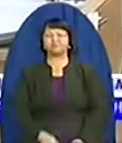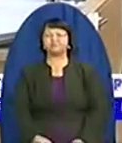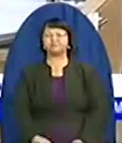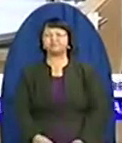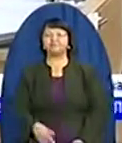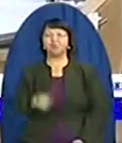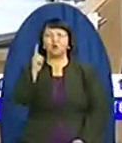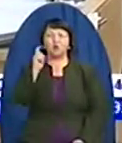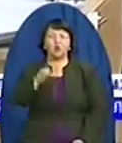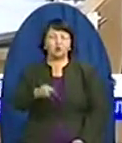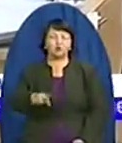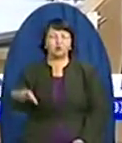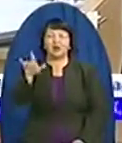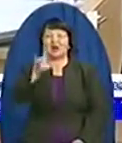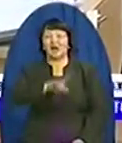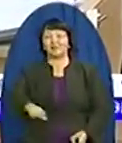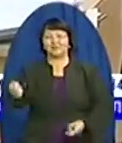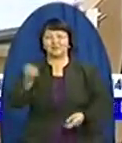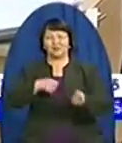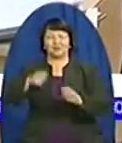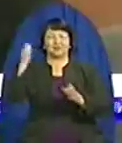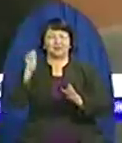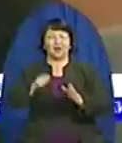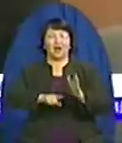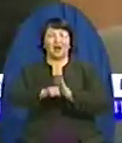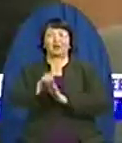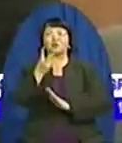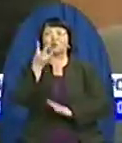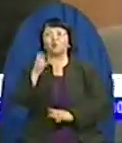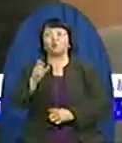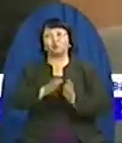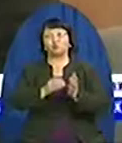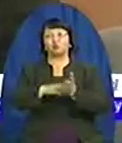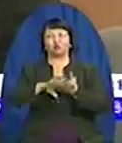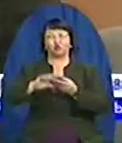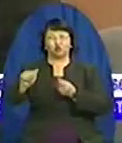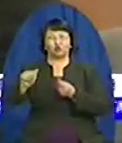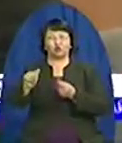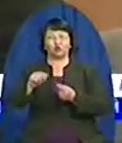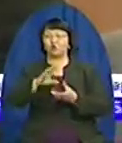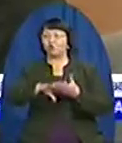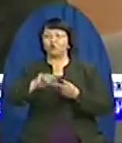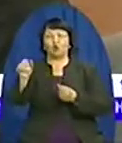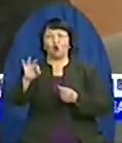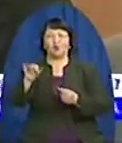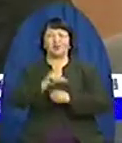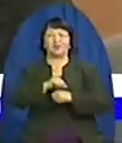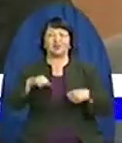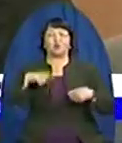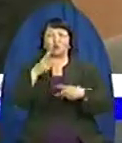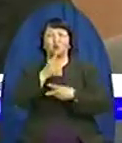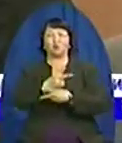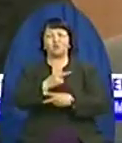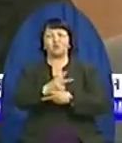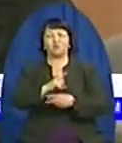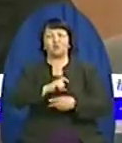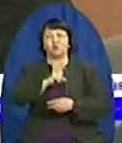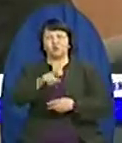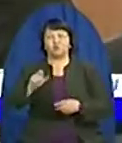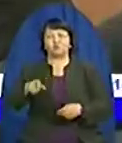За хотын хэмжээнд газрын дуудлага худалдааны анхны үнийг дутуу төлсөн эсвэл огт төлөөгүй иргэн хуулийн этгээдээс нийтдээ